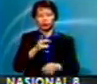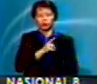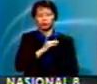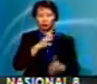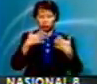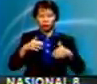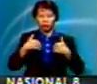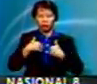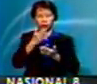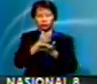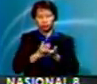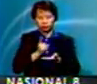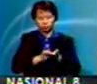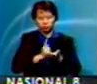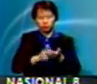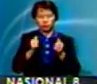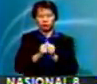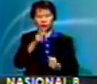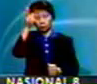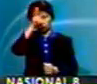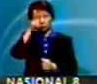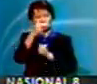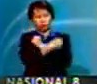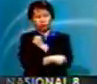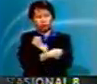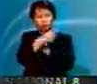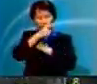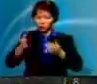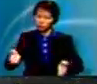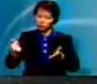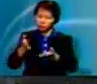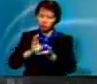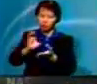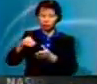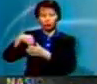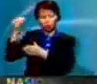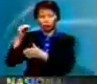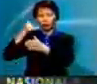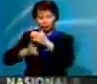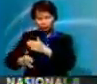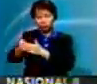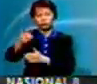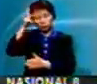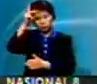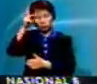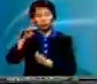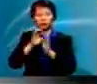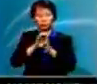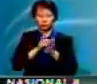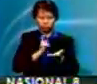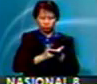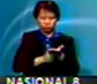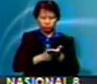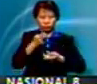telah mengadakan beberapa perbincangan dengan kerajaan negeri untuk menggalakkan pelabur-pelabur luar memasuki negeri ini. Antaranya